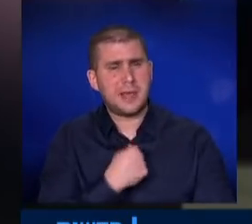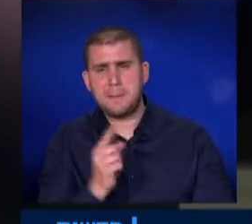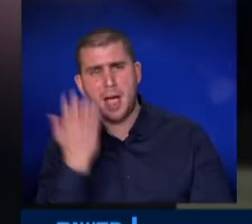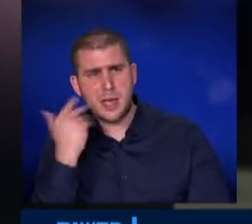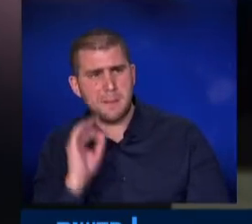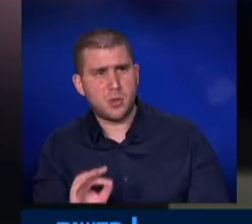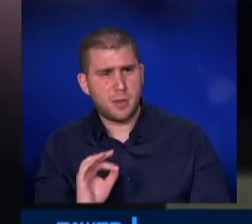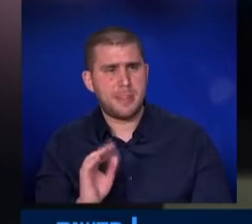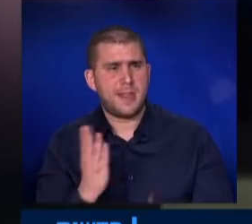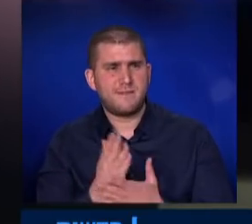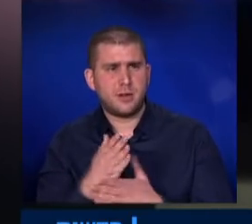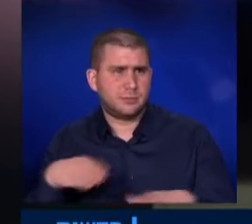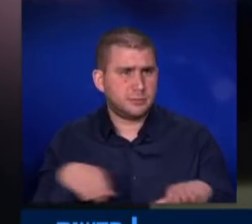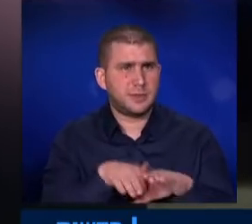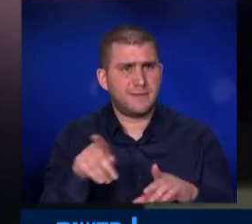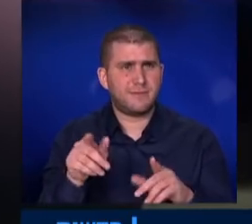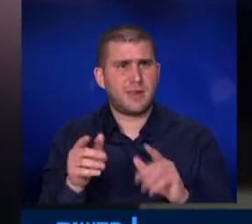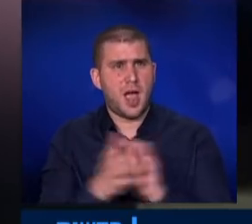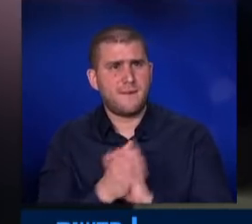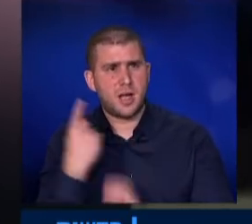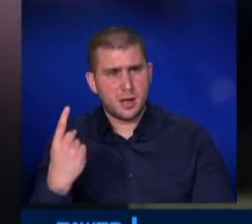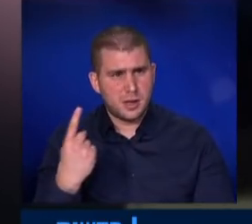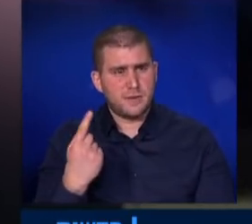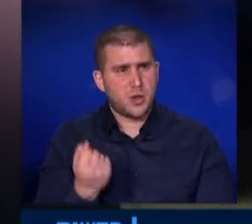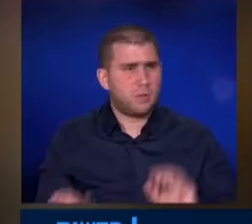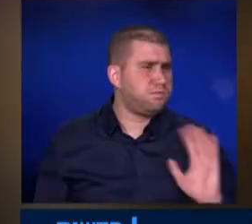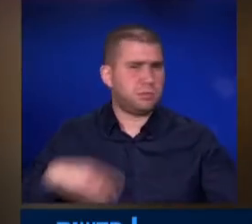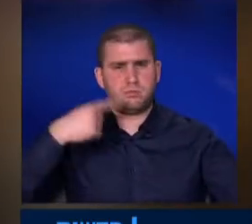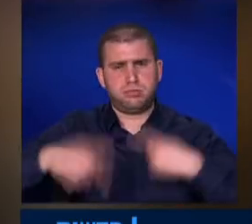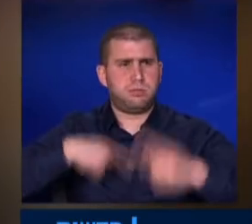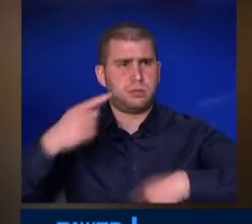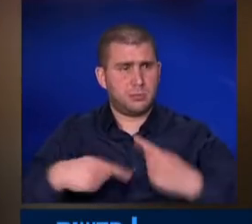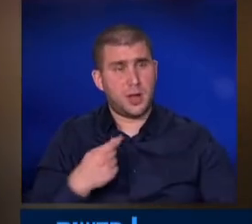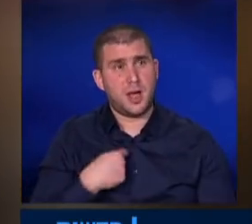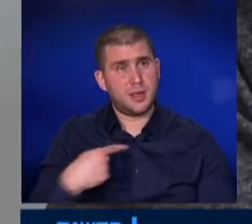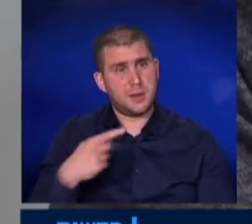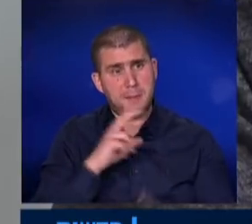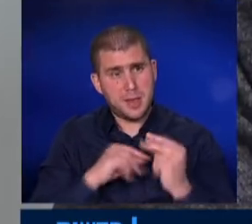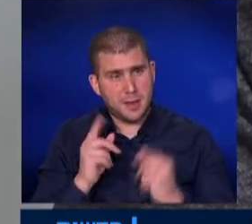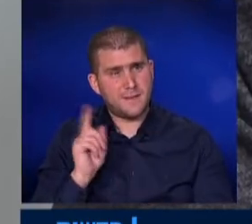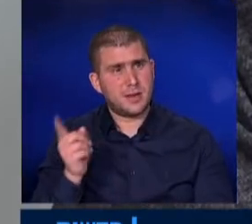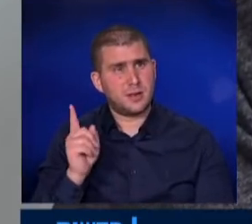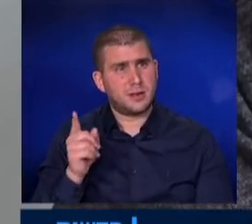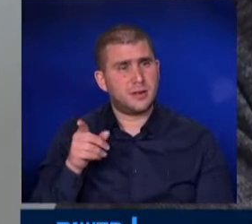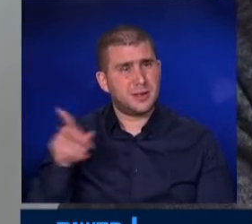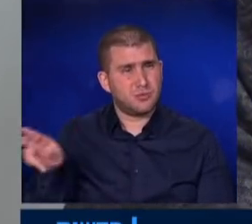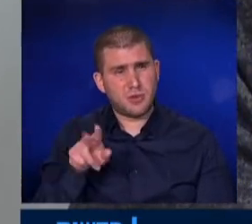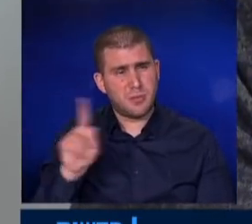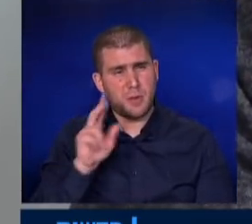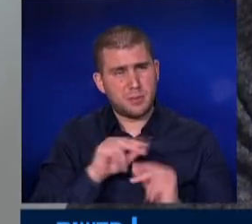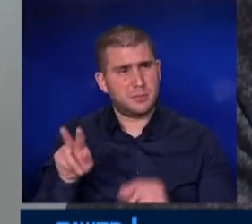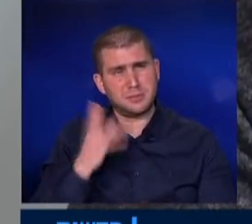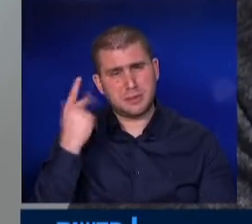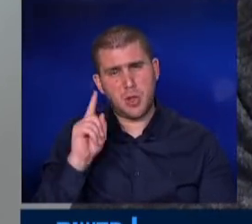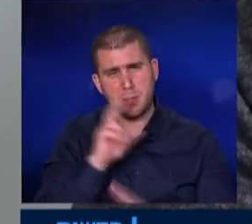היה. יצמיד את האוטו עליה, היא בחברה שלה, באוטו התאבך חמש פעמים. אני והוא מדברים. לא, אבל היא מזמן לא